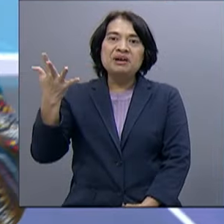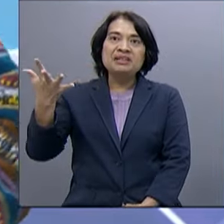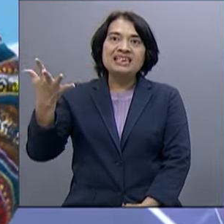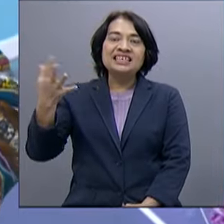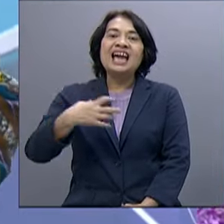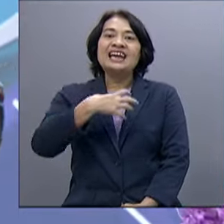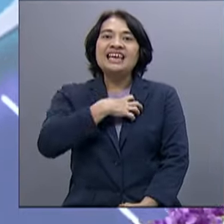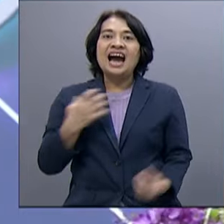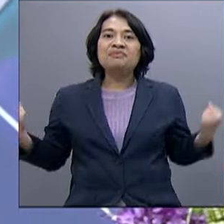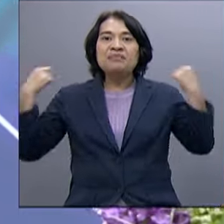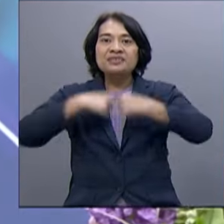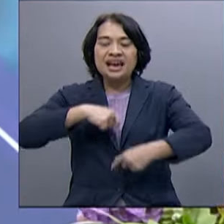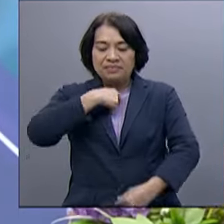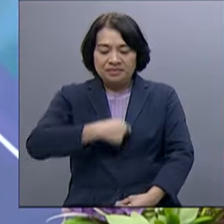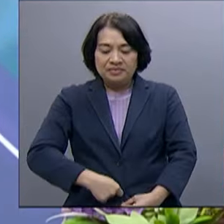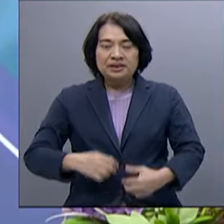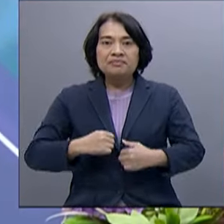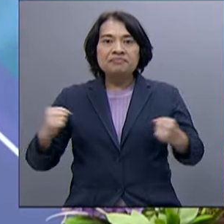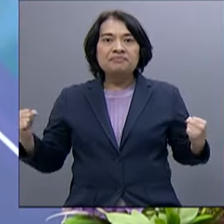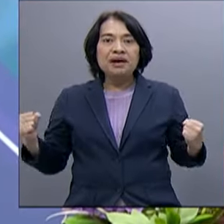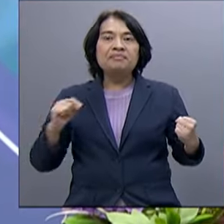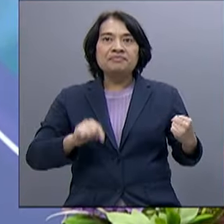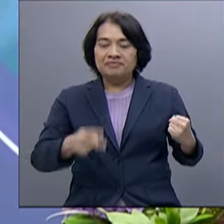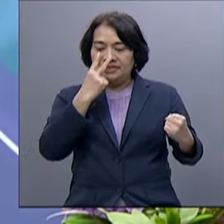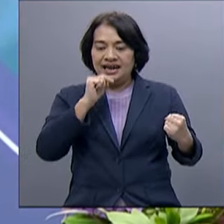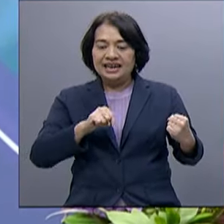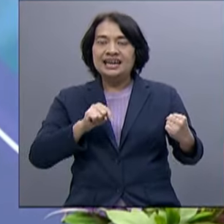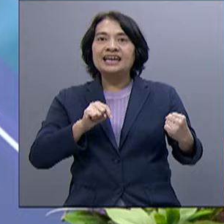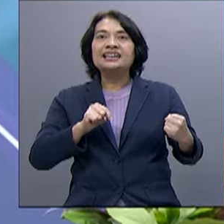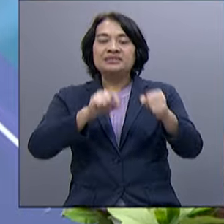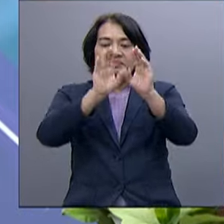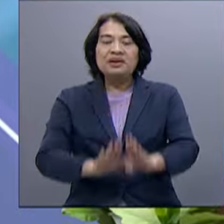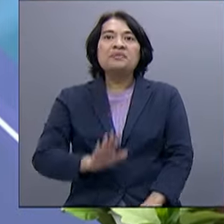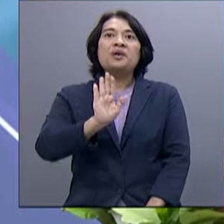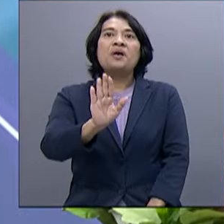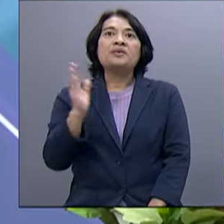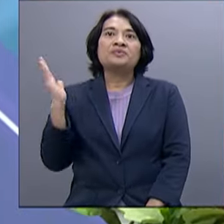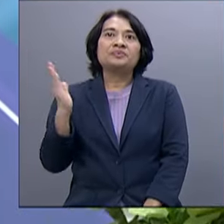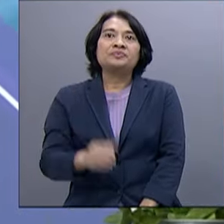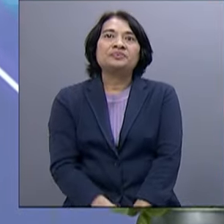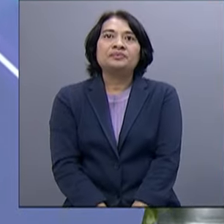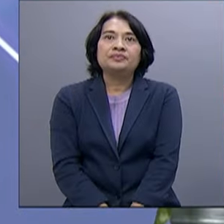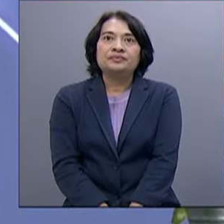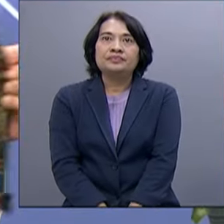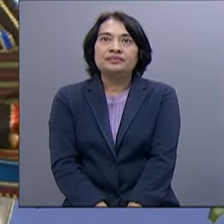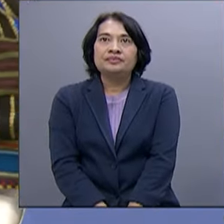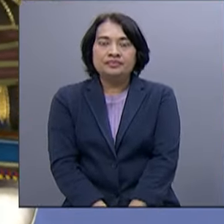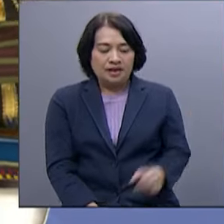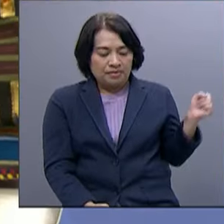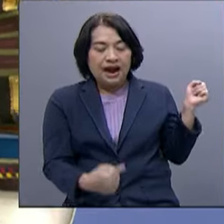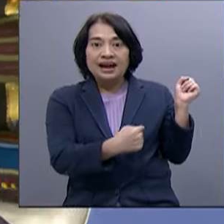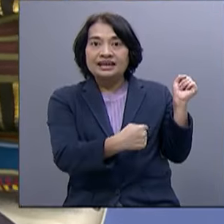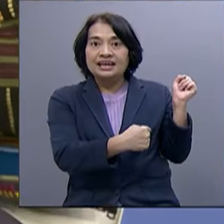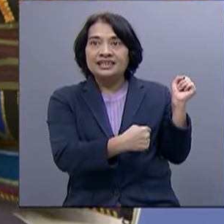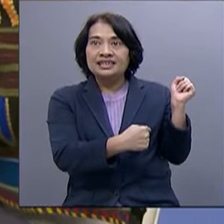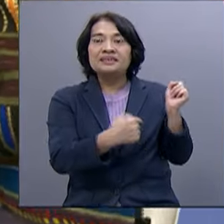ส่เป็นแบบเปิดให้เป็นลักษณะของแจ็คเก็ตให้เห็นถึงความแคชชวลลุคมากยิ่ง ใช่ค่ะแล้วข้างในมีลายด้วยนะคะ เป็นลายเก๋มากเลย คือเ